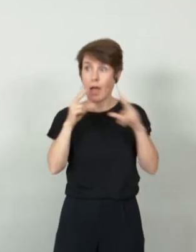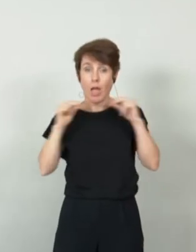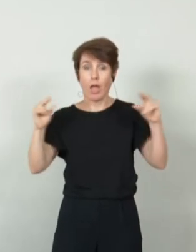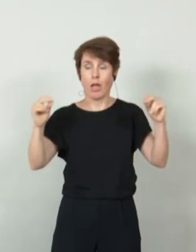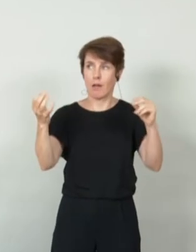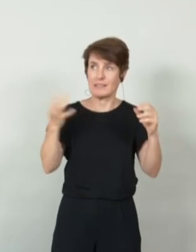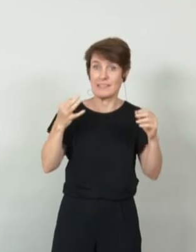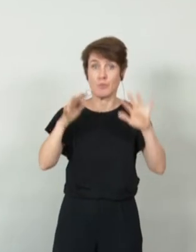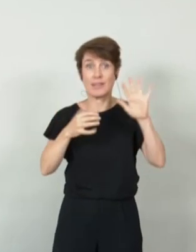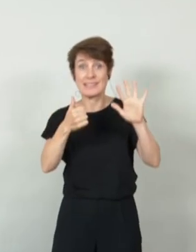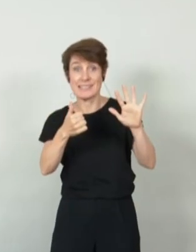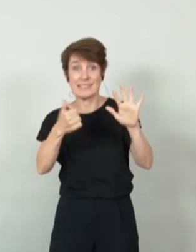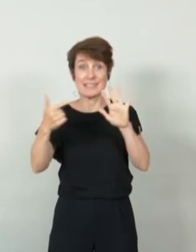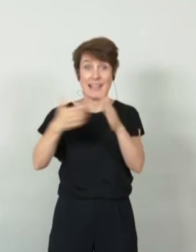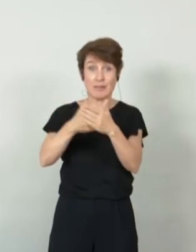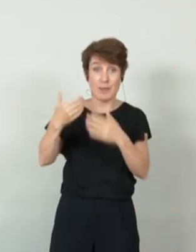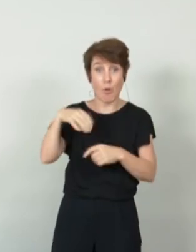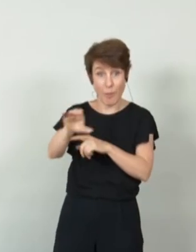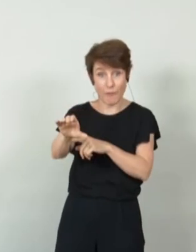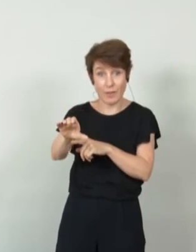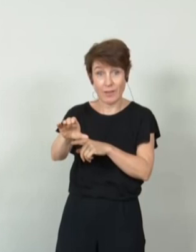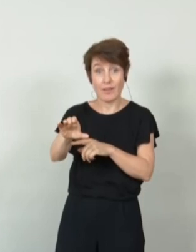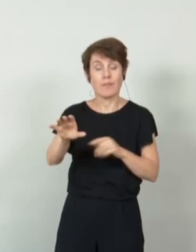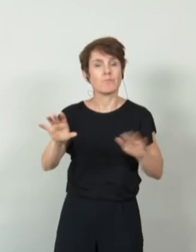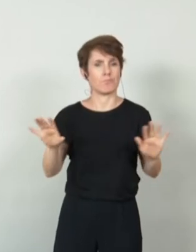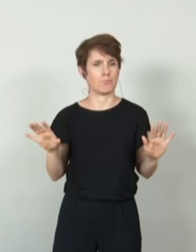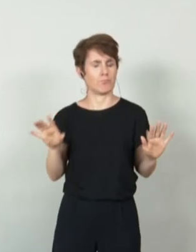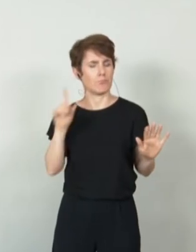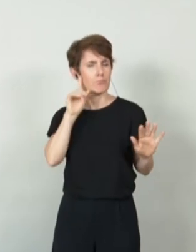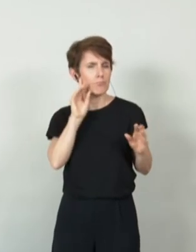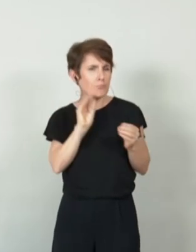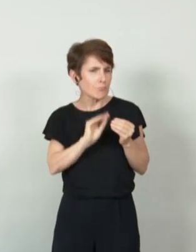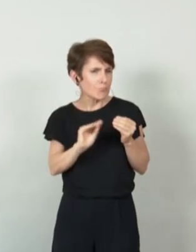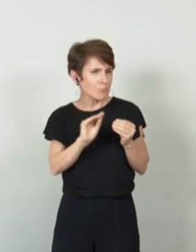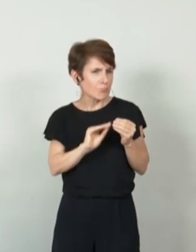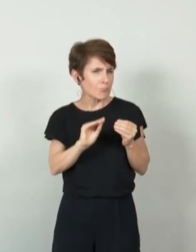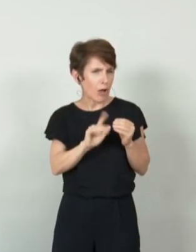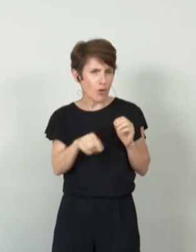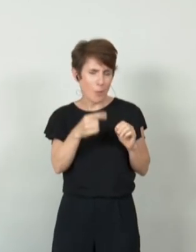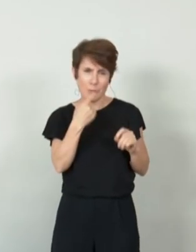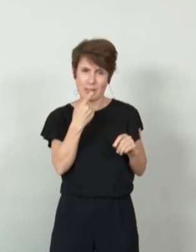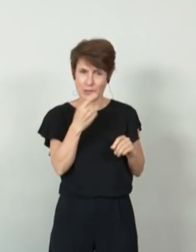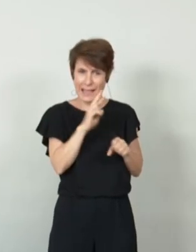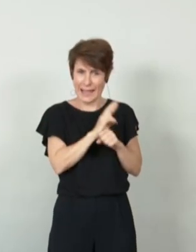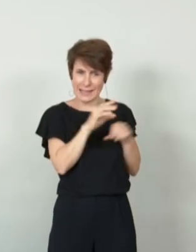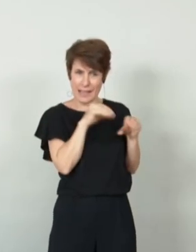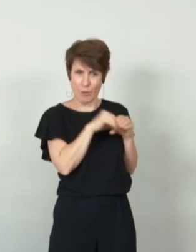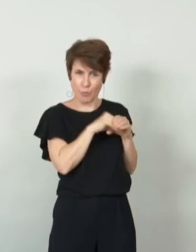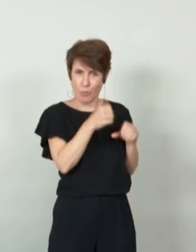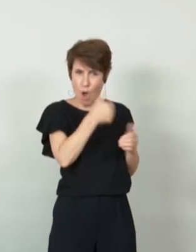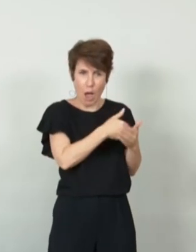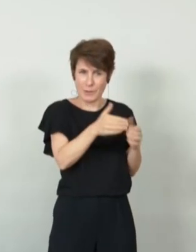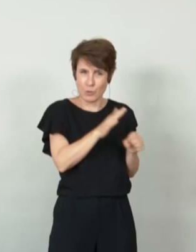donc pourquoi vous devriez vous ne devriez rien provisionner au dessus d'un million d'euros